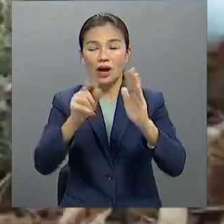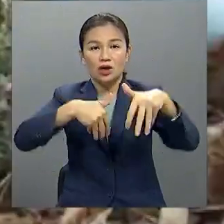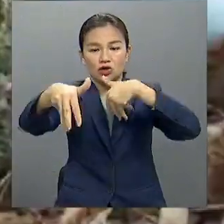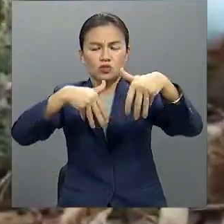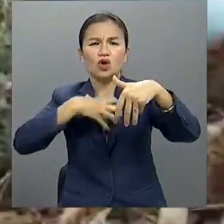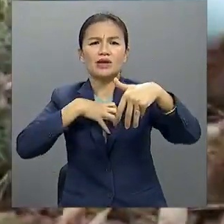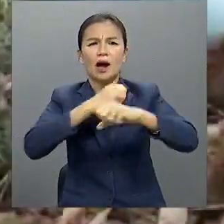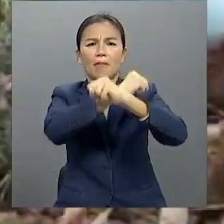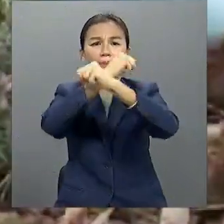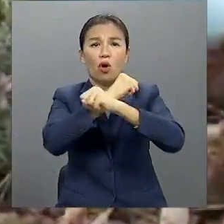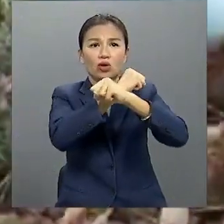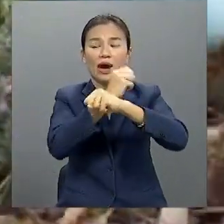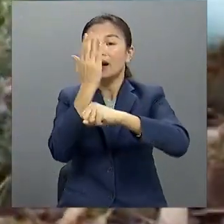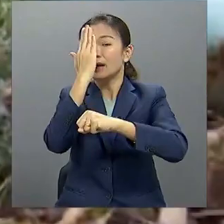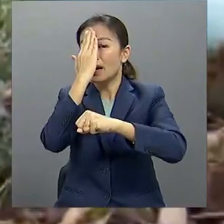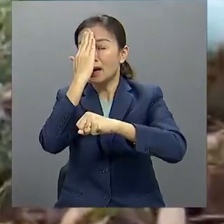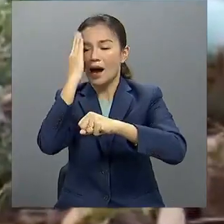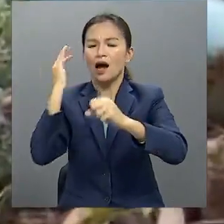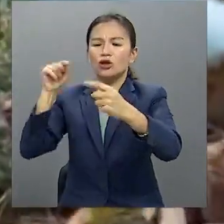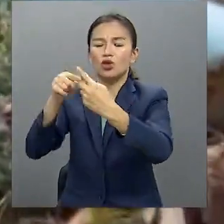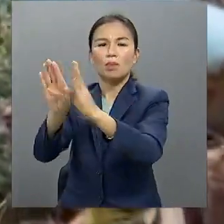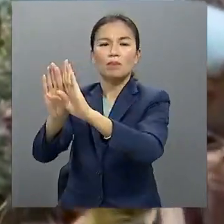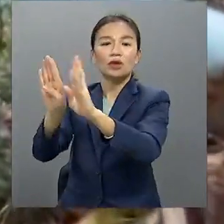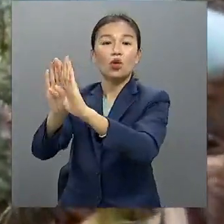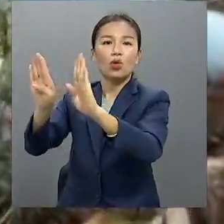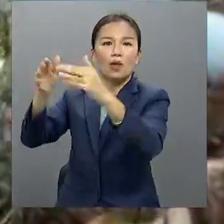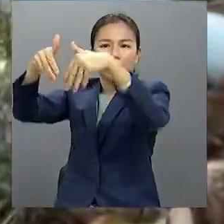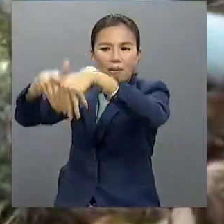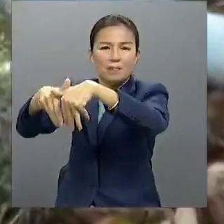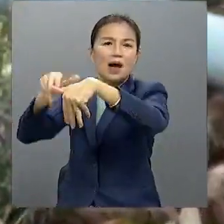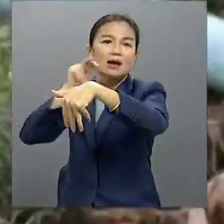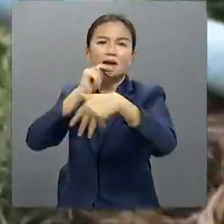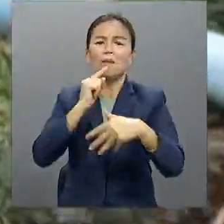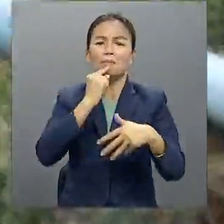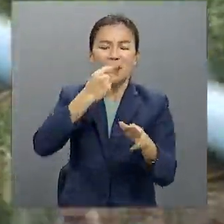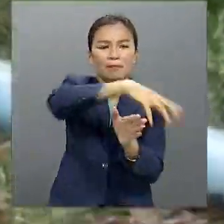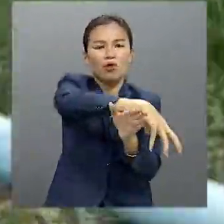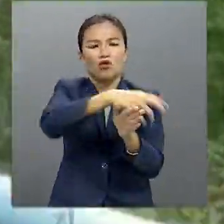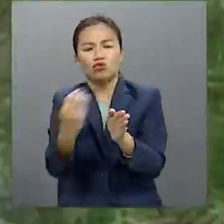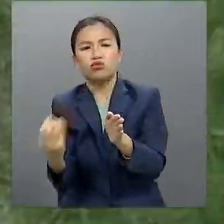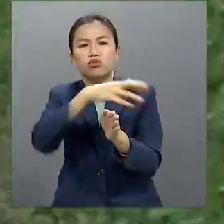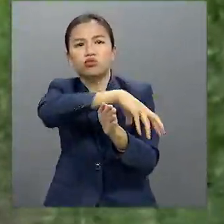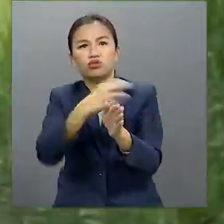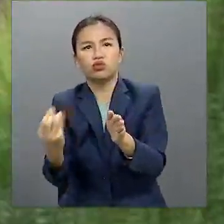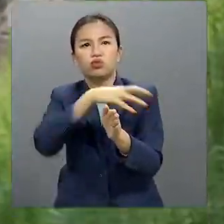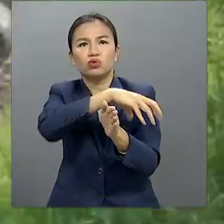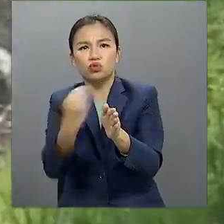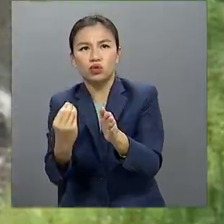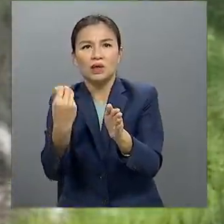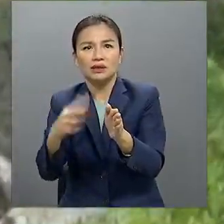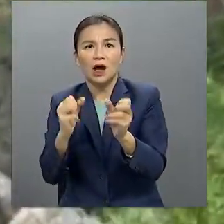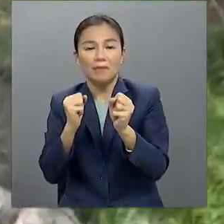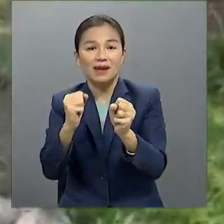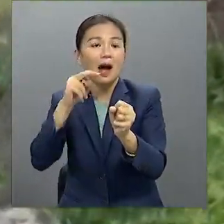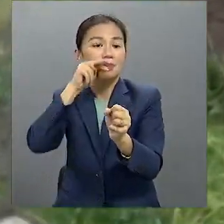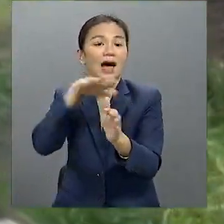านหน้าประตูระบายน้ำให้อยู่และก็ช่วยสูบน้ำเค็มที่หลงเหลือจากด้านในให้ออกไปแล้วก็พยายามเติมน้ำจืดจากคลองส